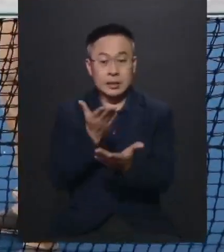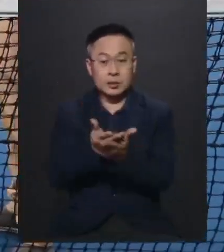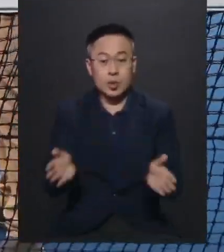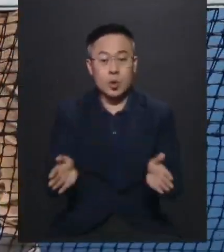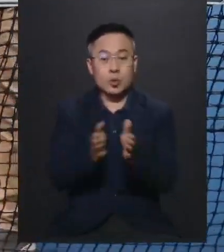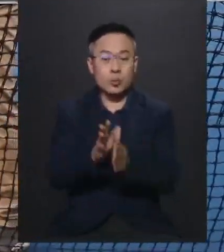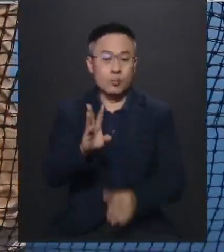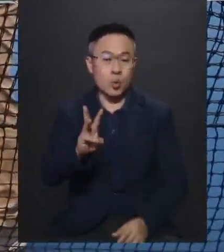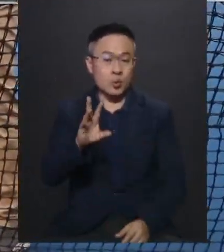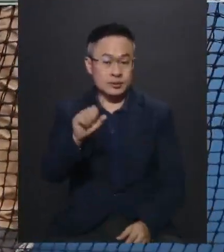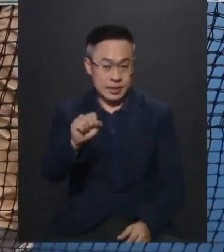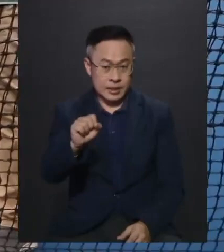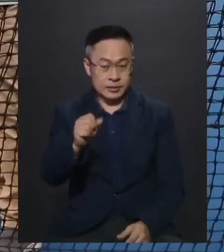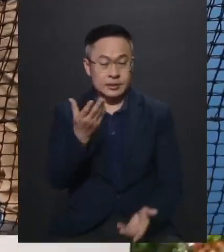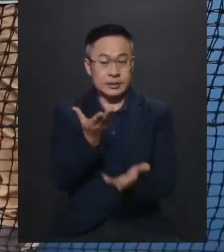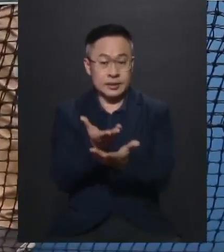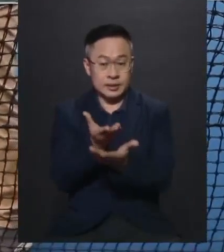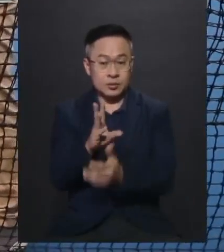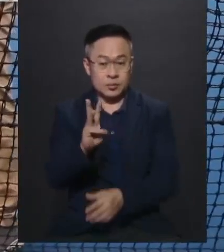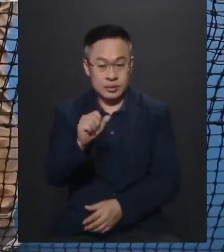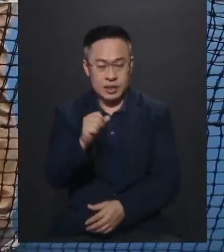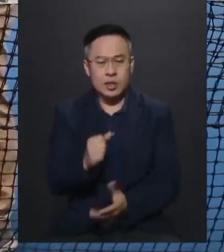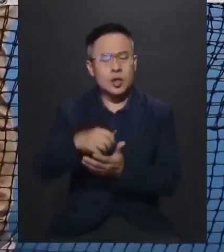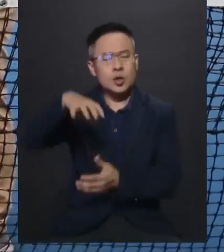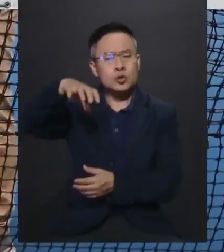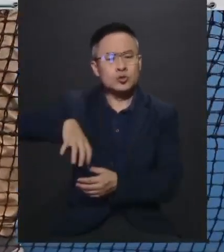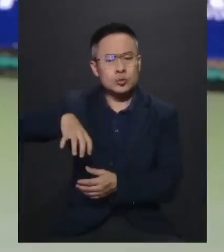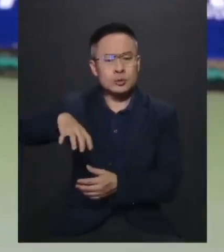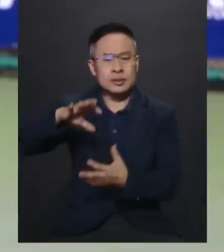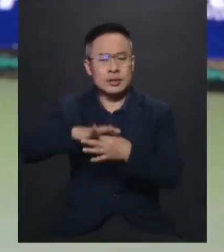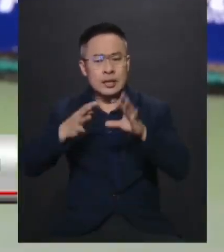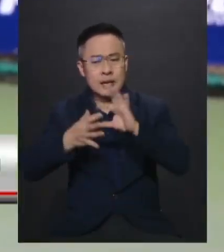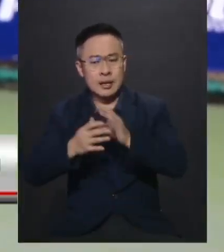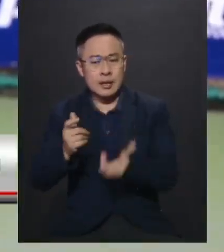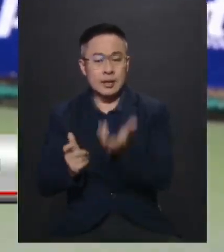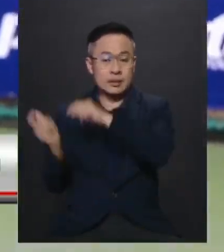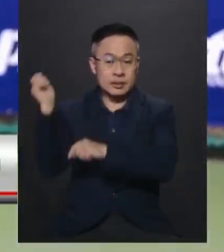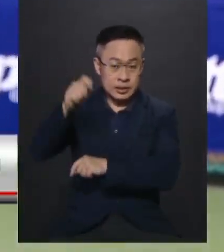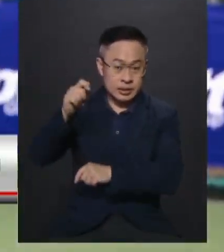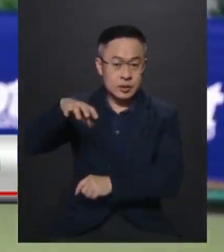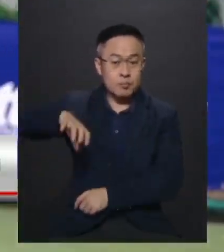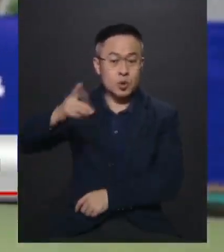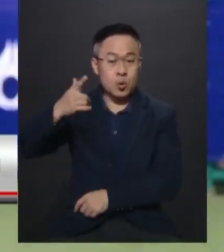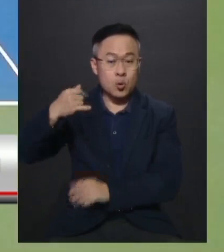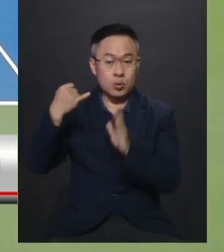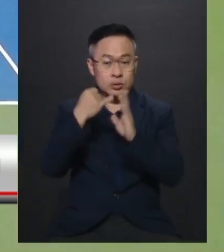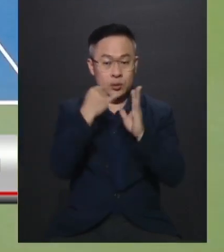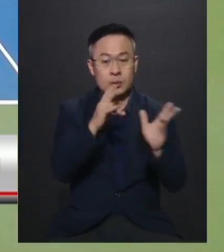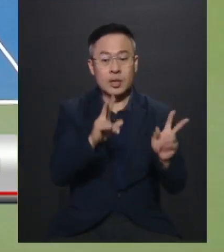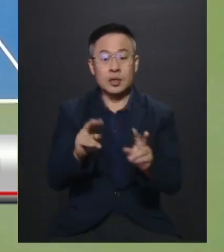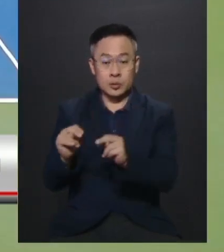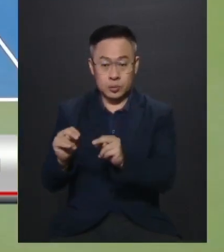ามนี้นี่ 600,000 บาทแข่งขันกันที่ศูนย์พัฒนากีฬาเทนนิสแห่งชาติเมืองทองธานีจังหวัดนนทบุรีค่ะการ